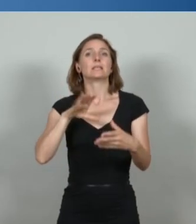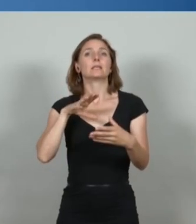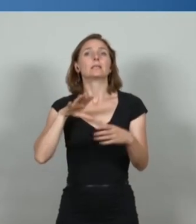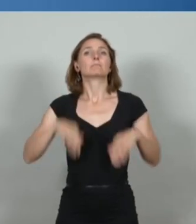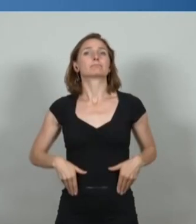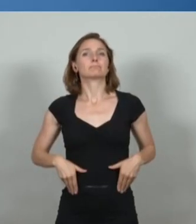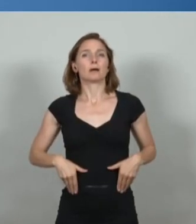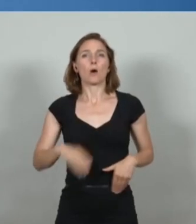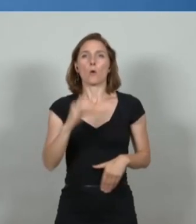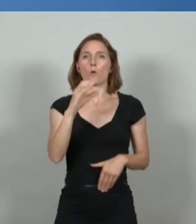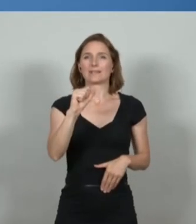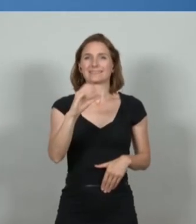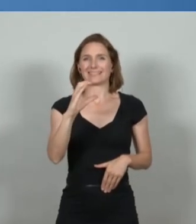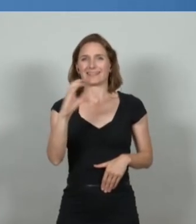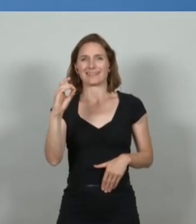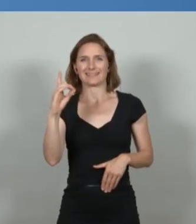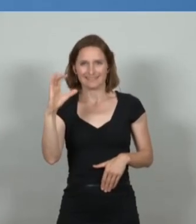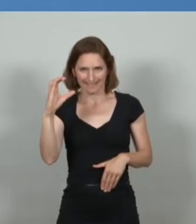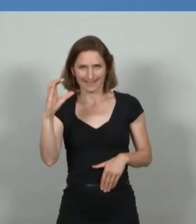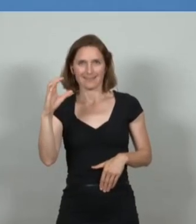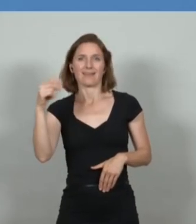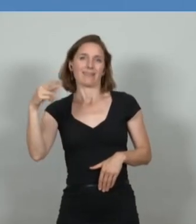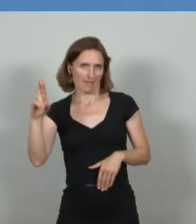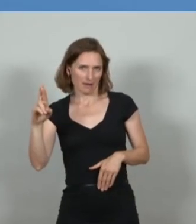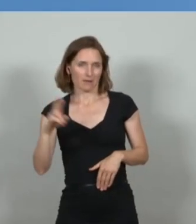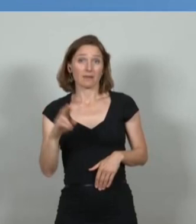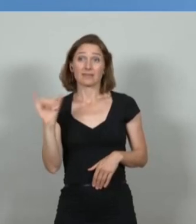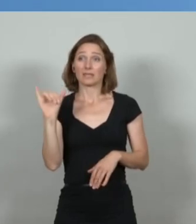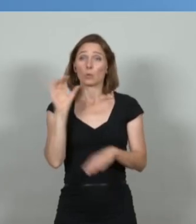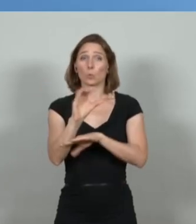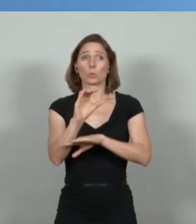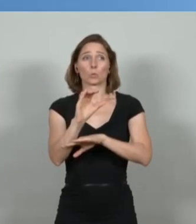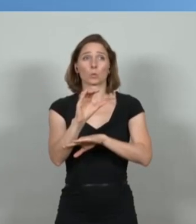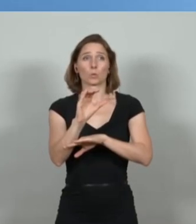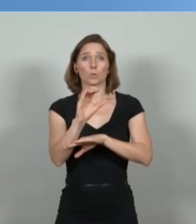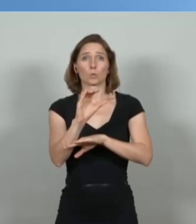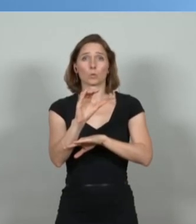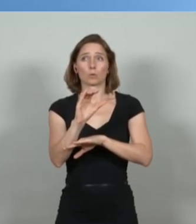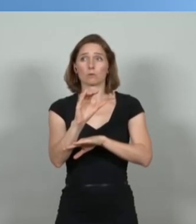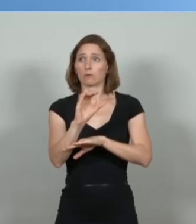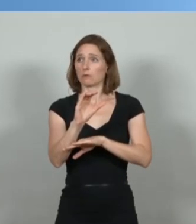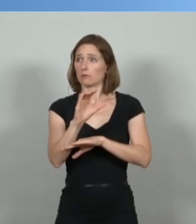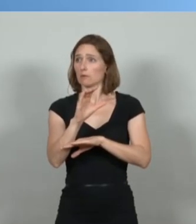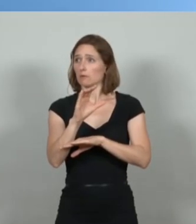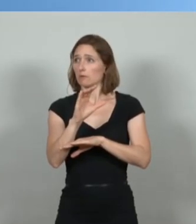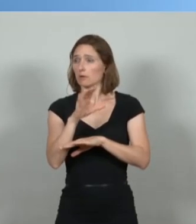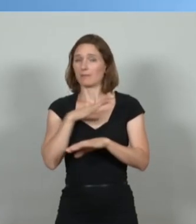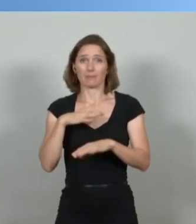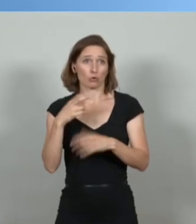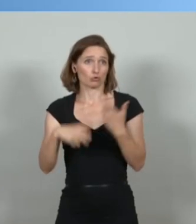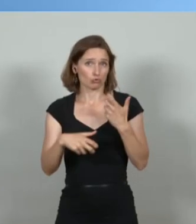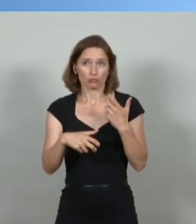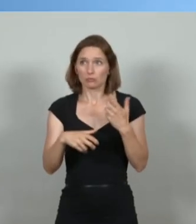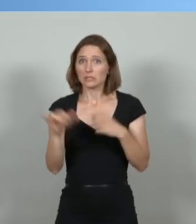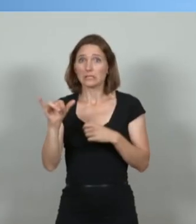au scddc et NR qui vote contre et Anne roche qui votre compte qui